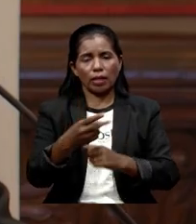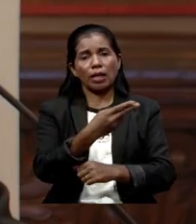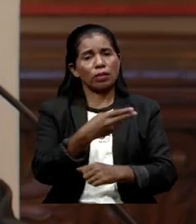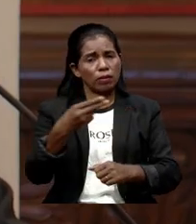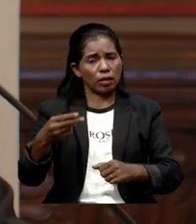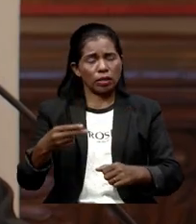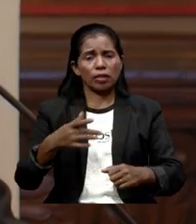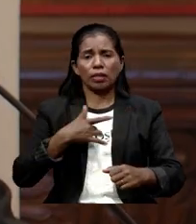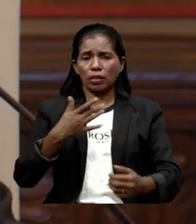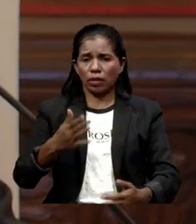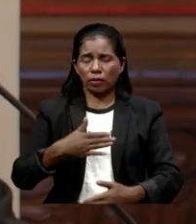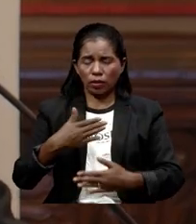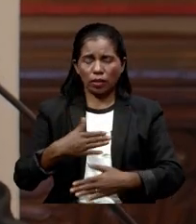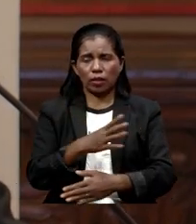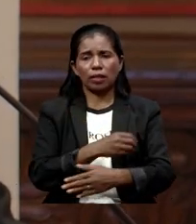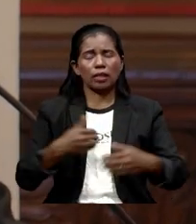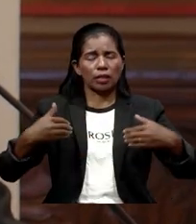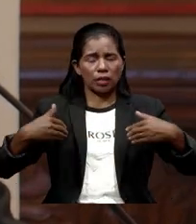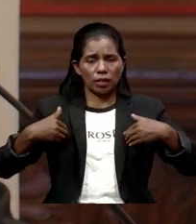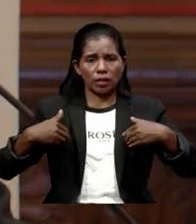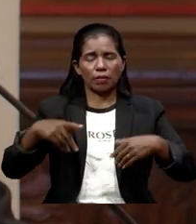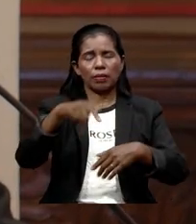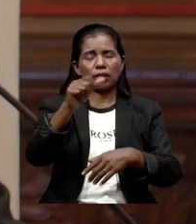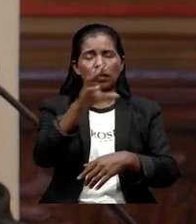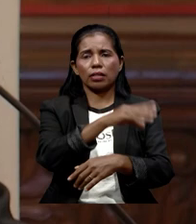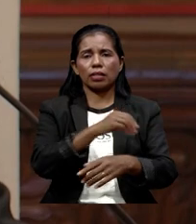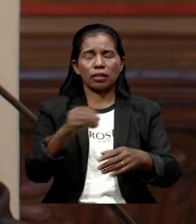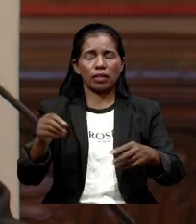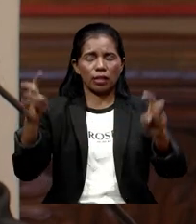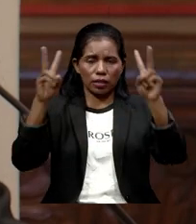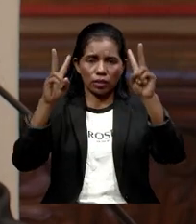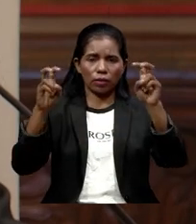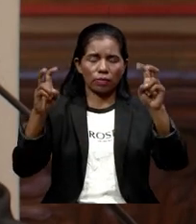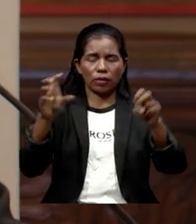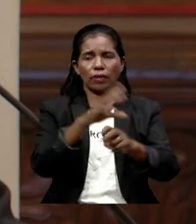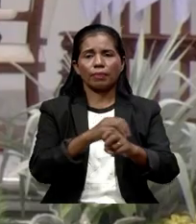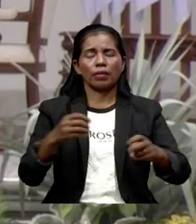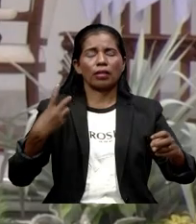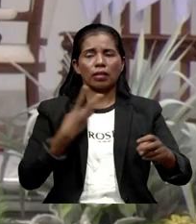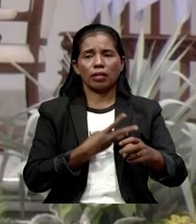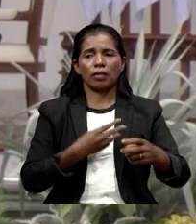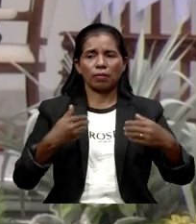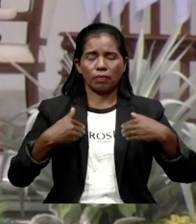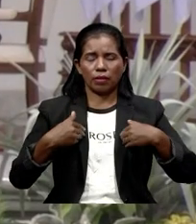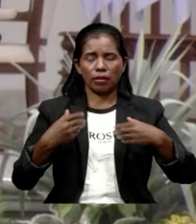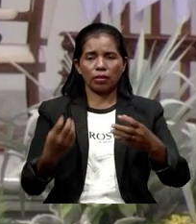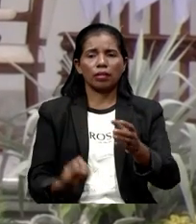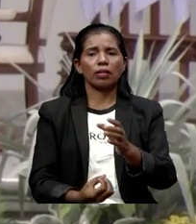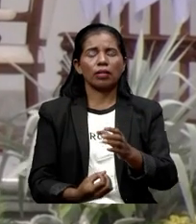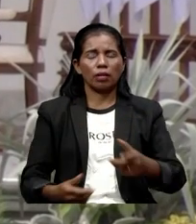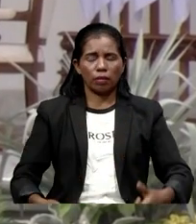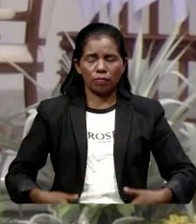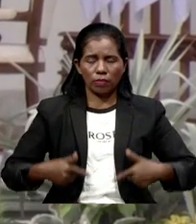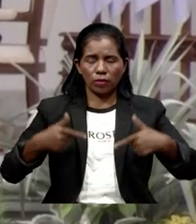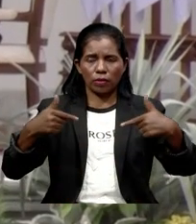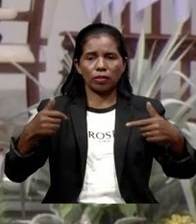sangat beruntung memiliki Pancasila dan Bhinneka Tunggal Ika, sehingga dapat hidup rukun